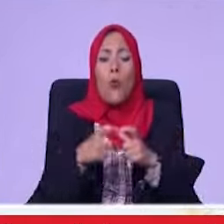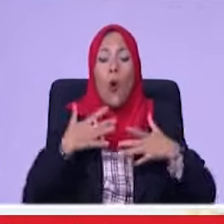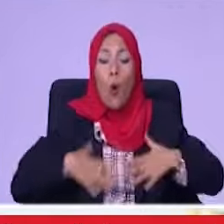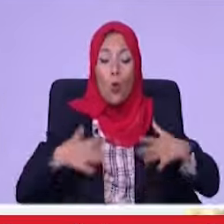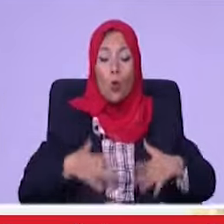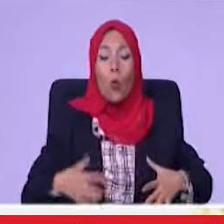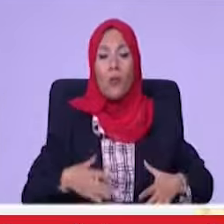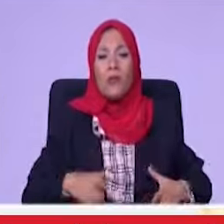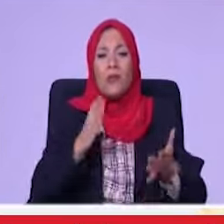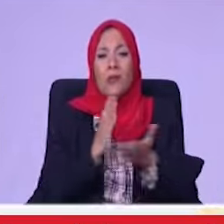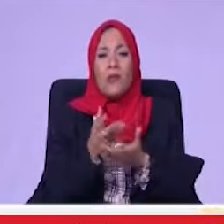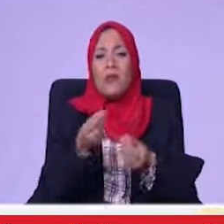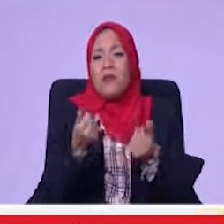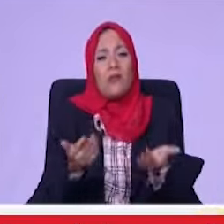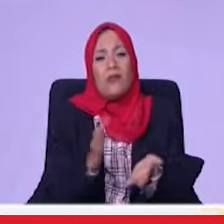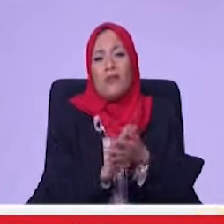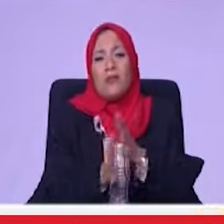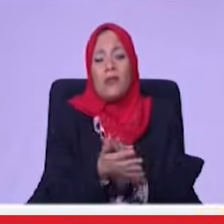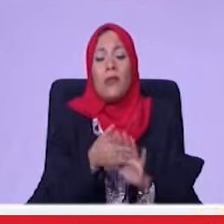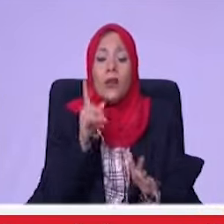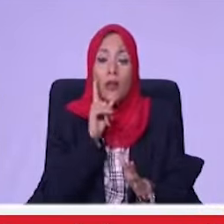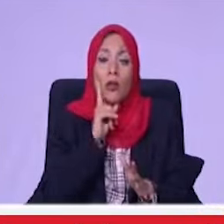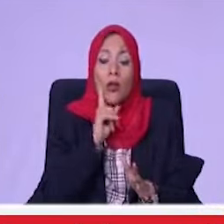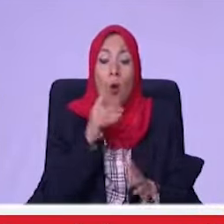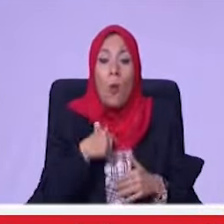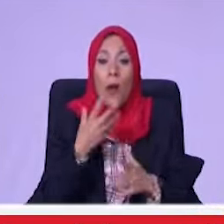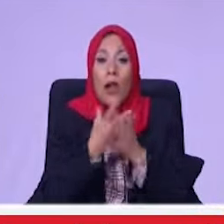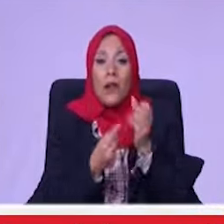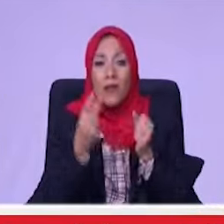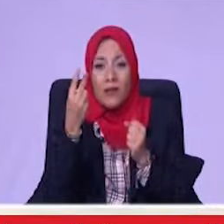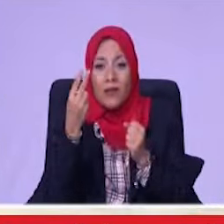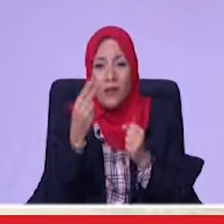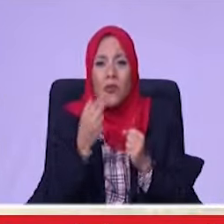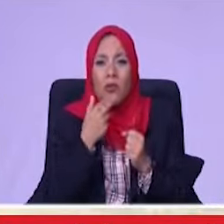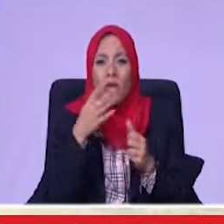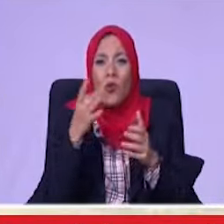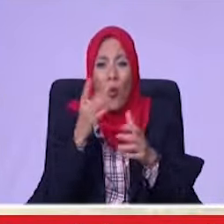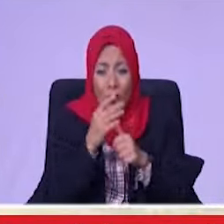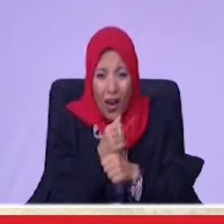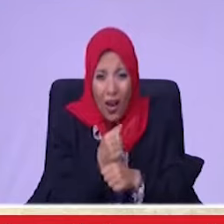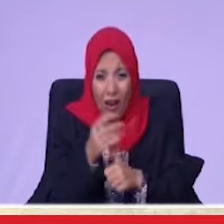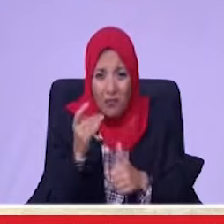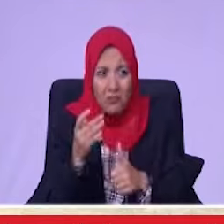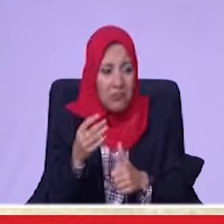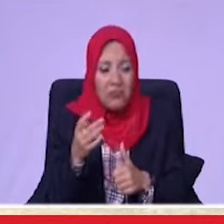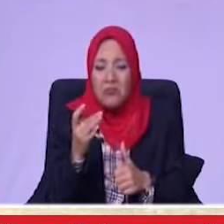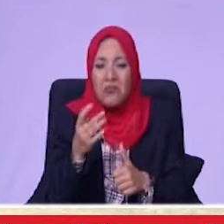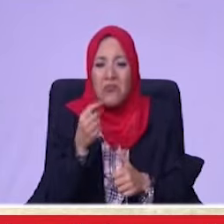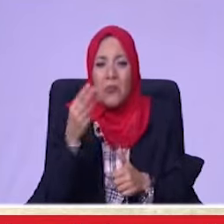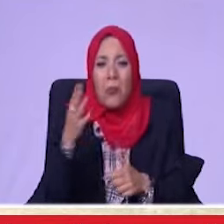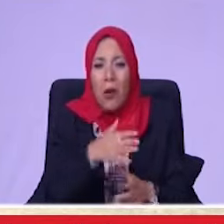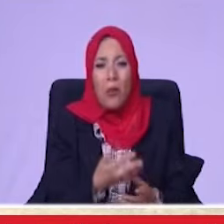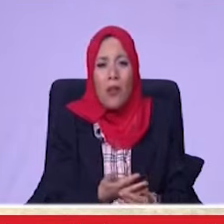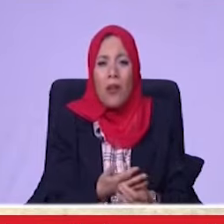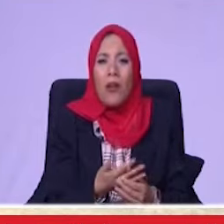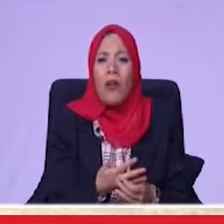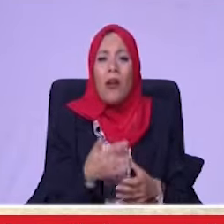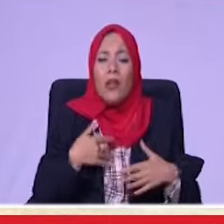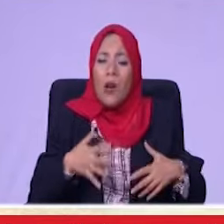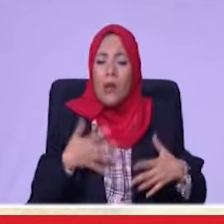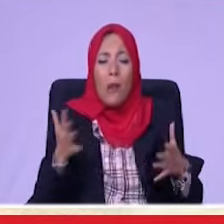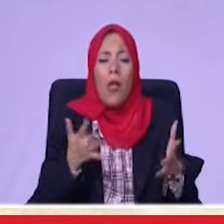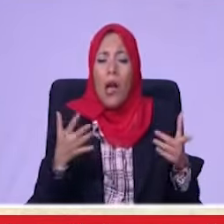يدر عليها دخلا، فهي أم لطفلين وزوجها أرزقي. أنا محتاجة أعمل أي مشروع